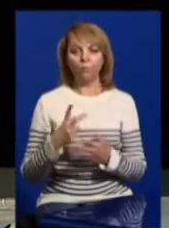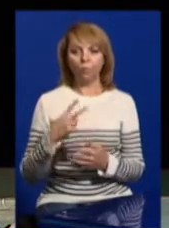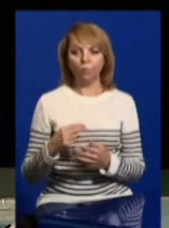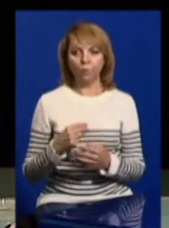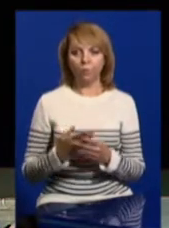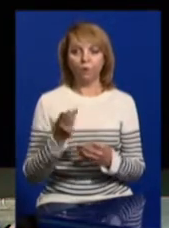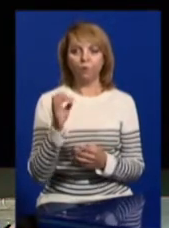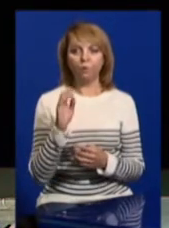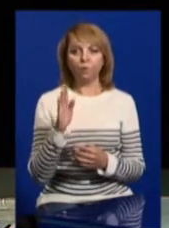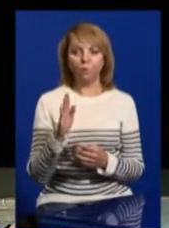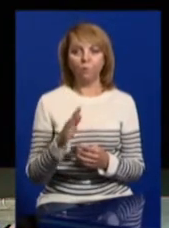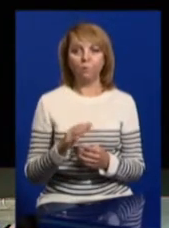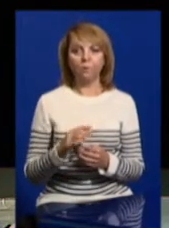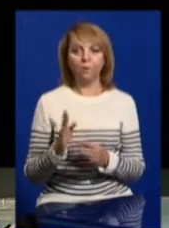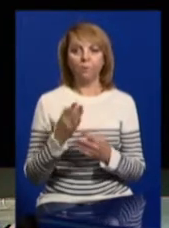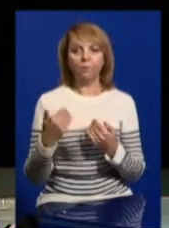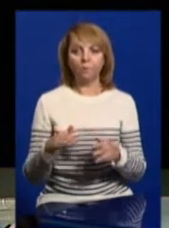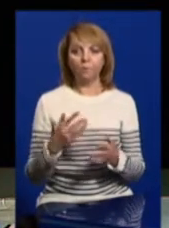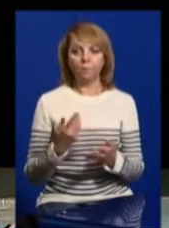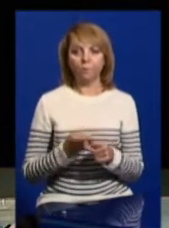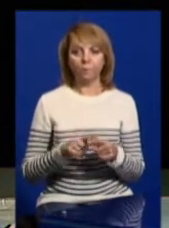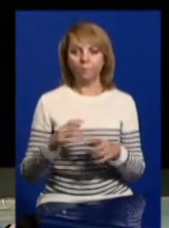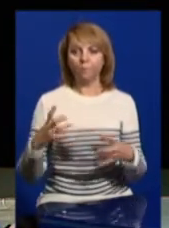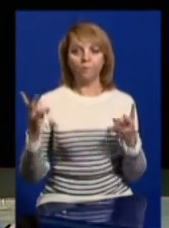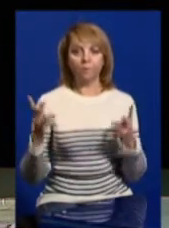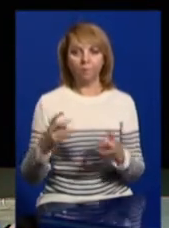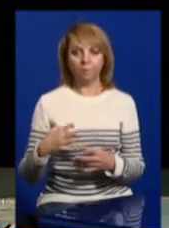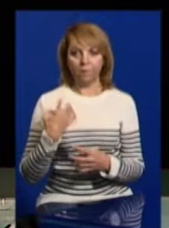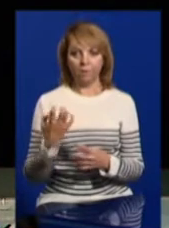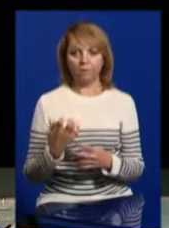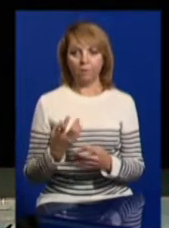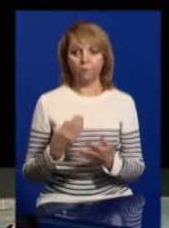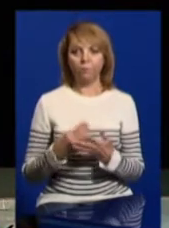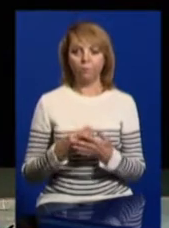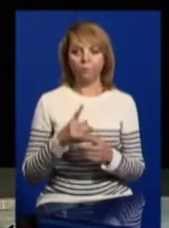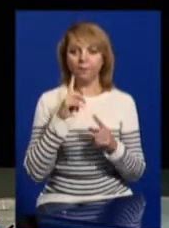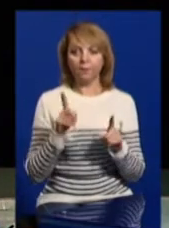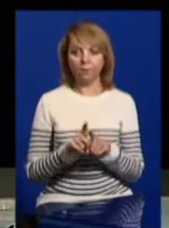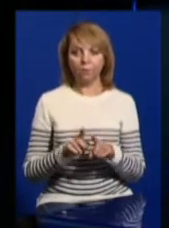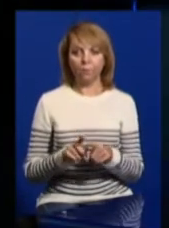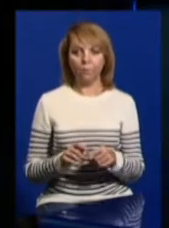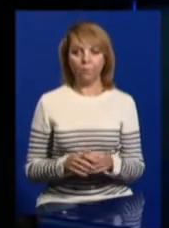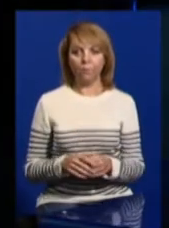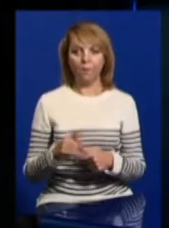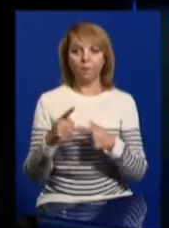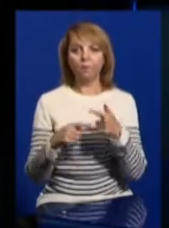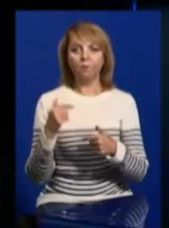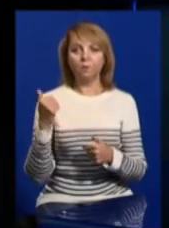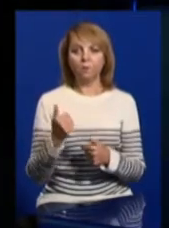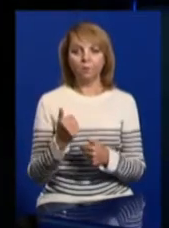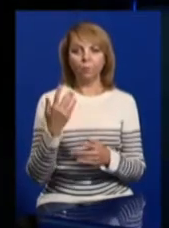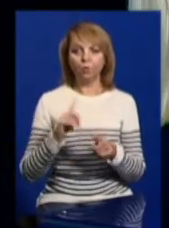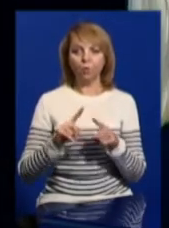це Шевцова Тінетін Левіна, яка втратила в цьому страшній ДТП свою рідну сестру. Наступного тижня